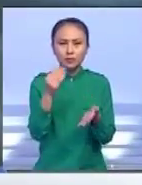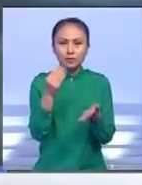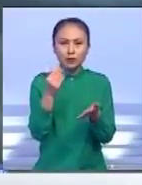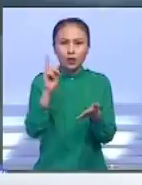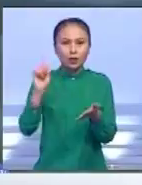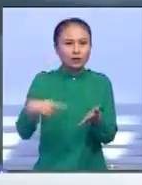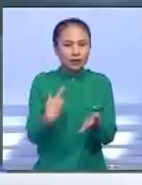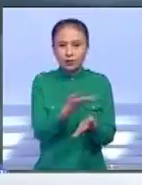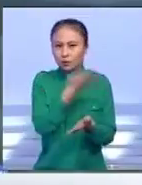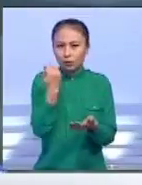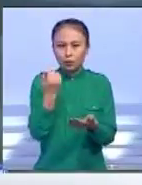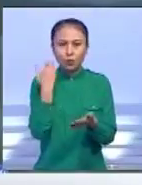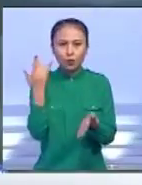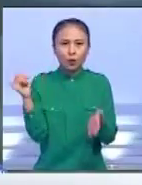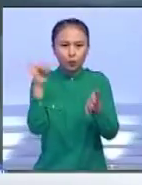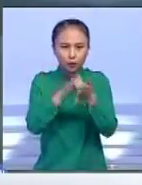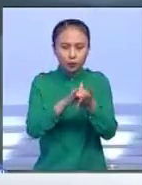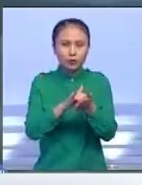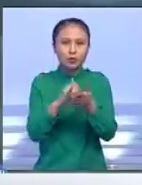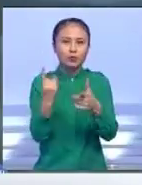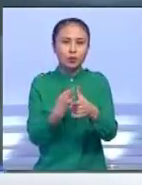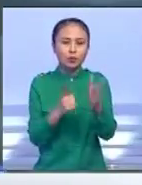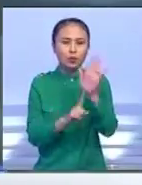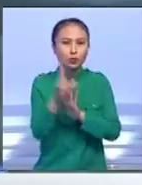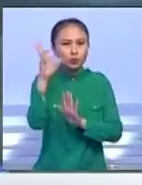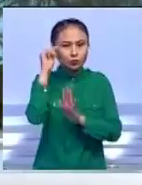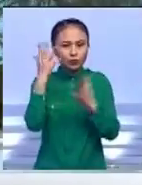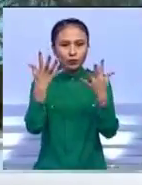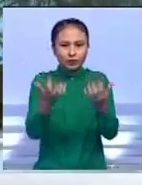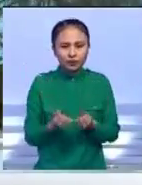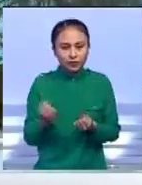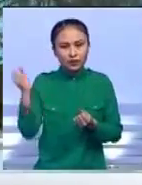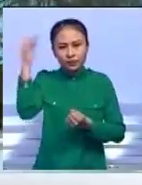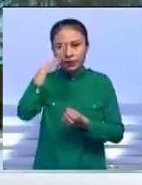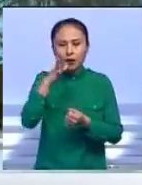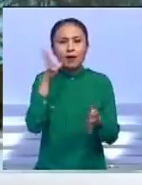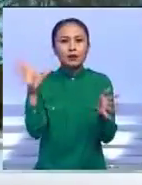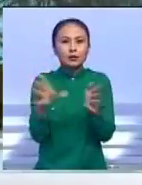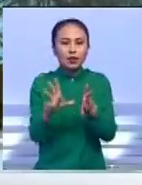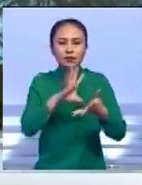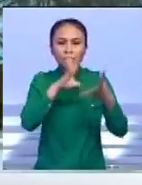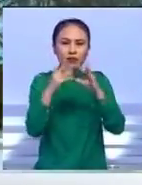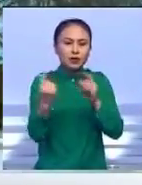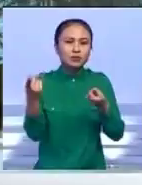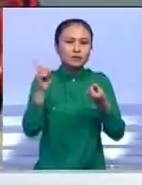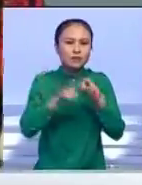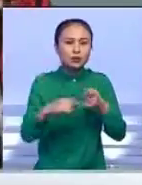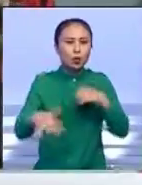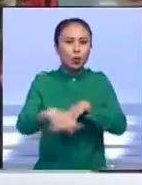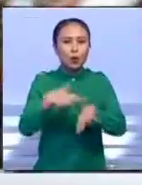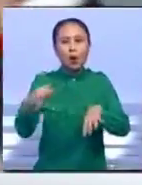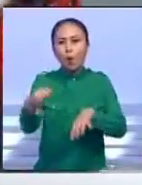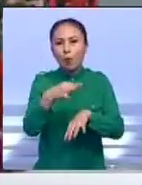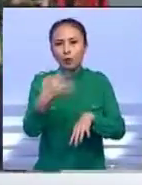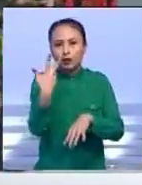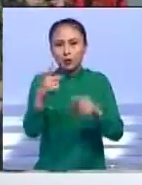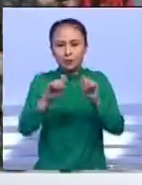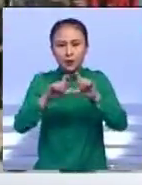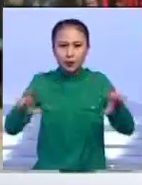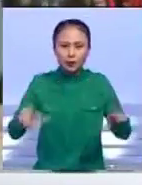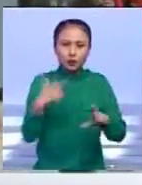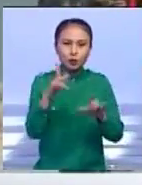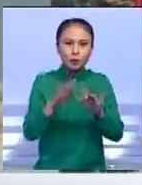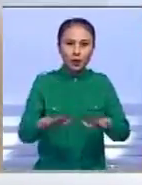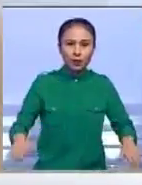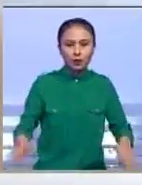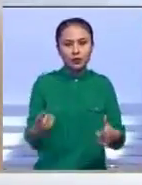Бір қондырғаннан кейін соны күннен өзі қуат алады. Энергия тиімділігін арттыру жобасы аясында облыстағы 3 мектеп пен 3